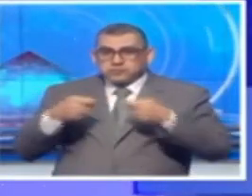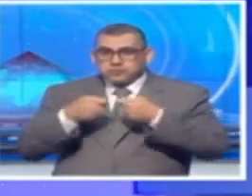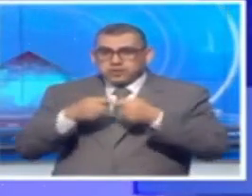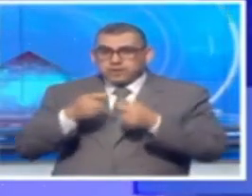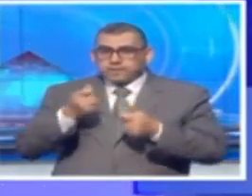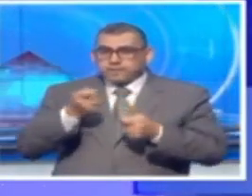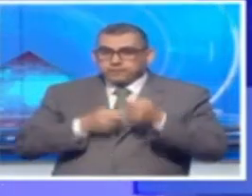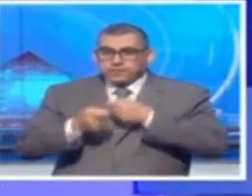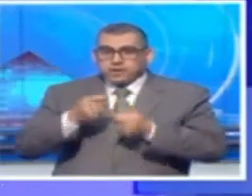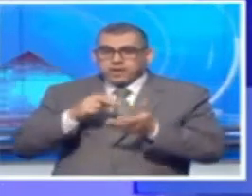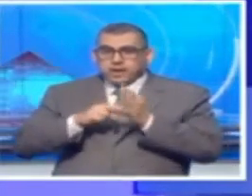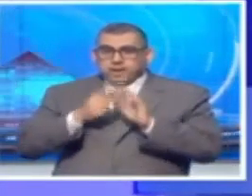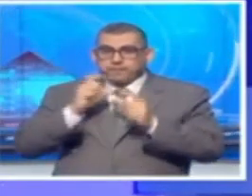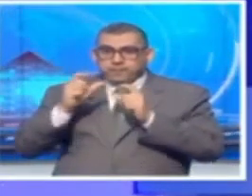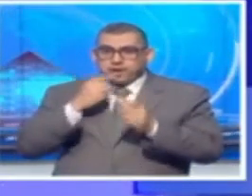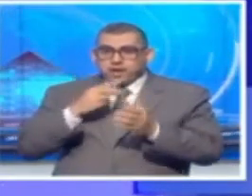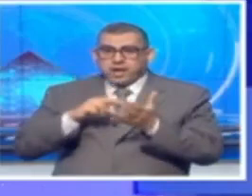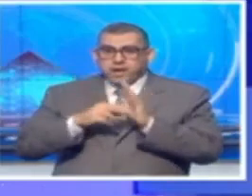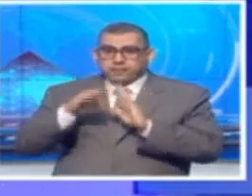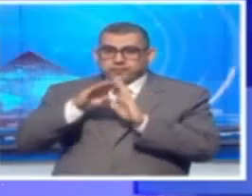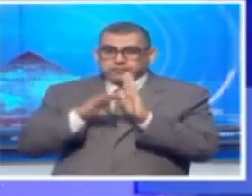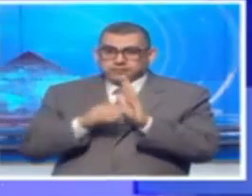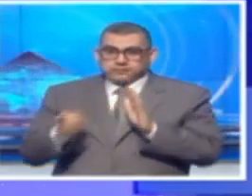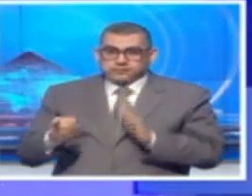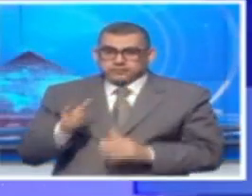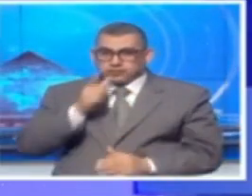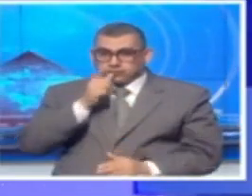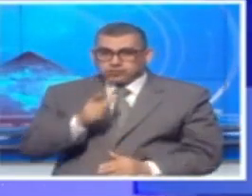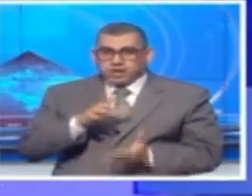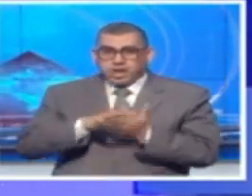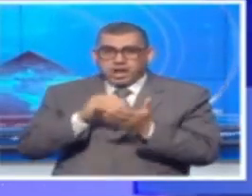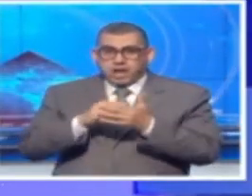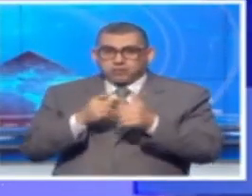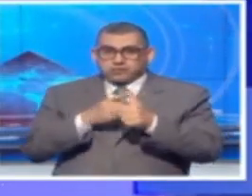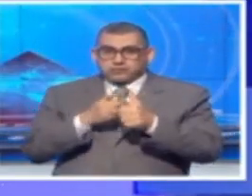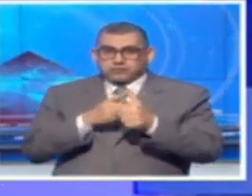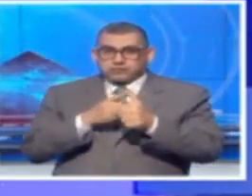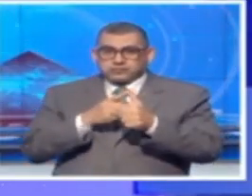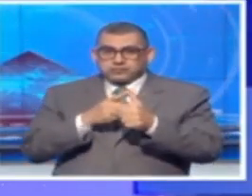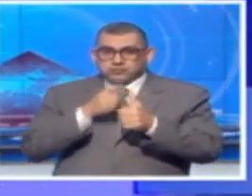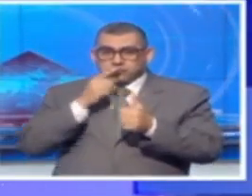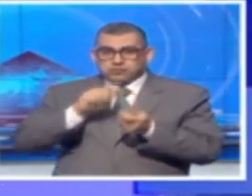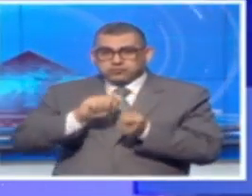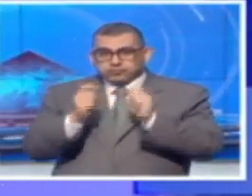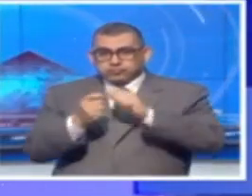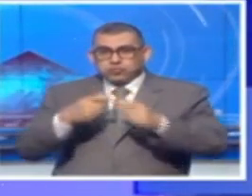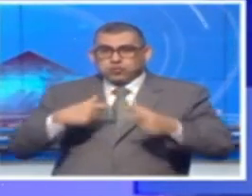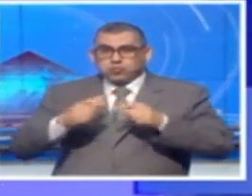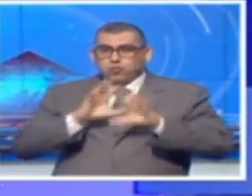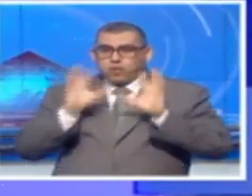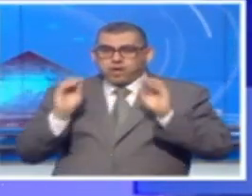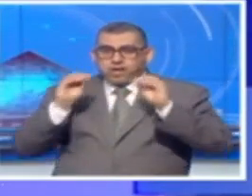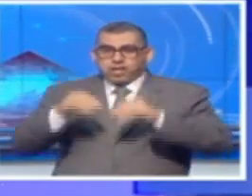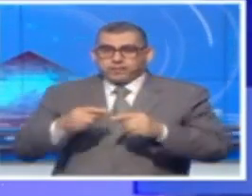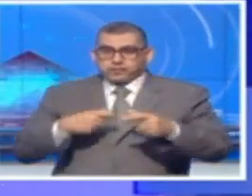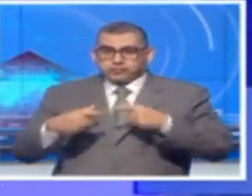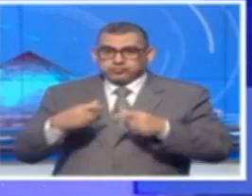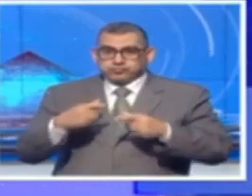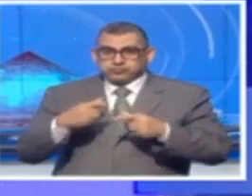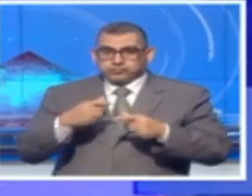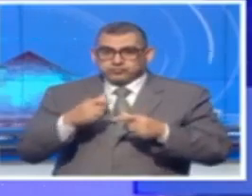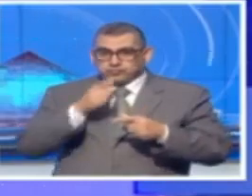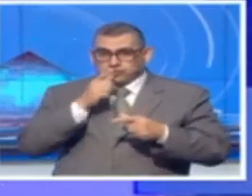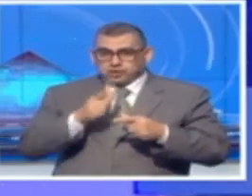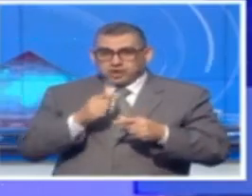إلا باستيعابها لأمرين مستجدين. الأمر الأول ما يرتبط بالتحول الرقمي، لو أنت ما عندكش قدرة